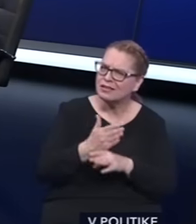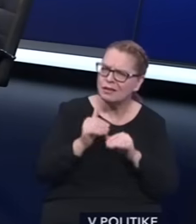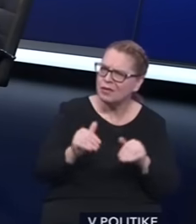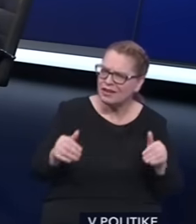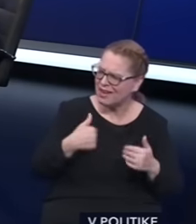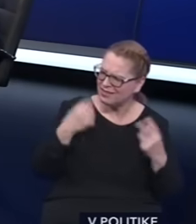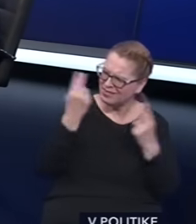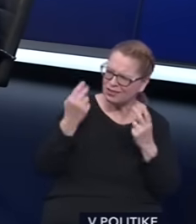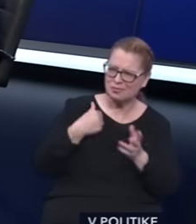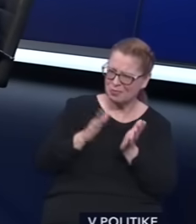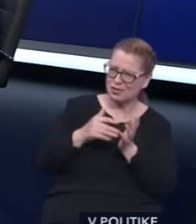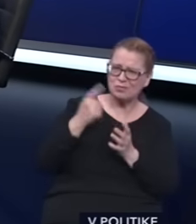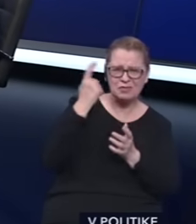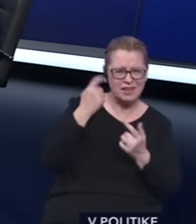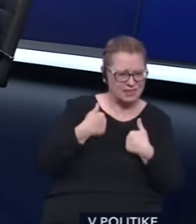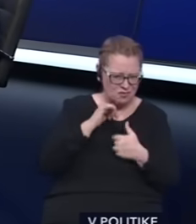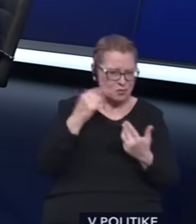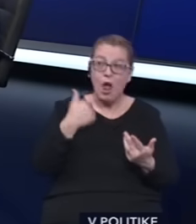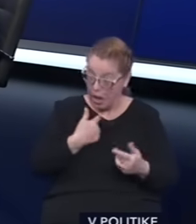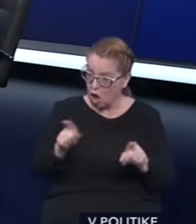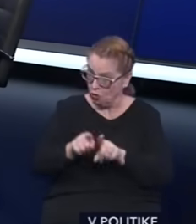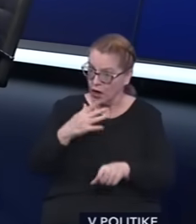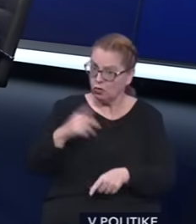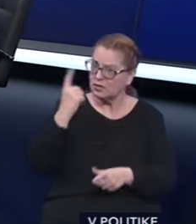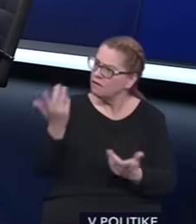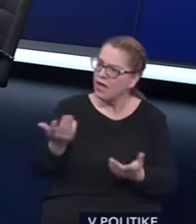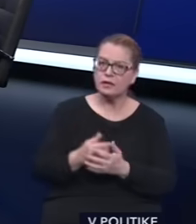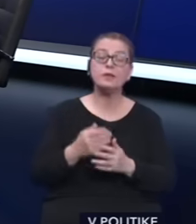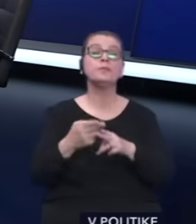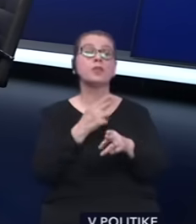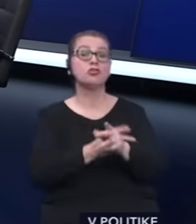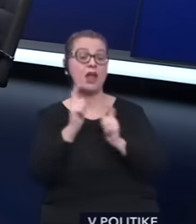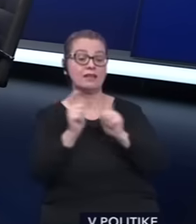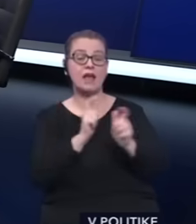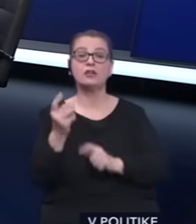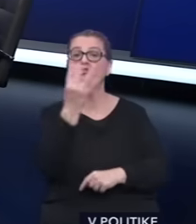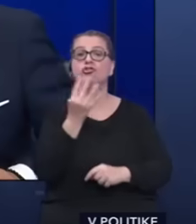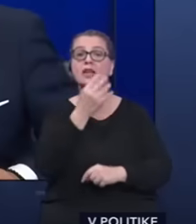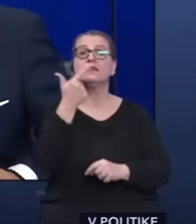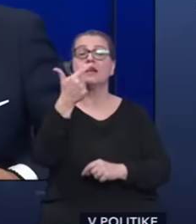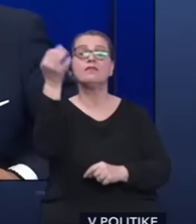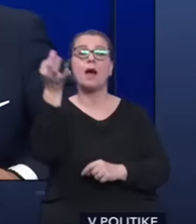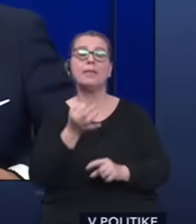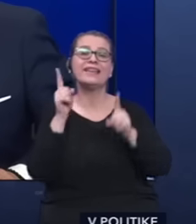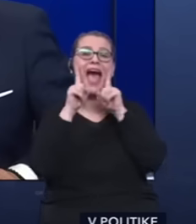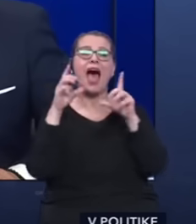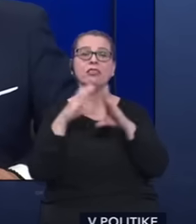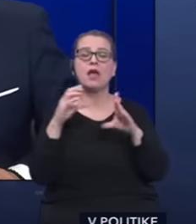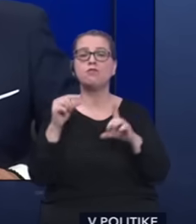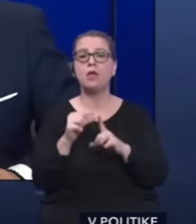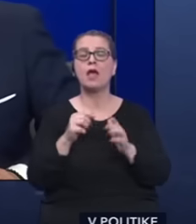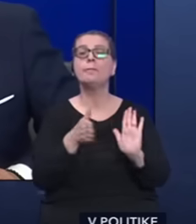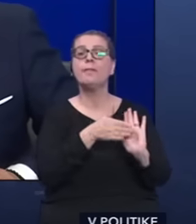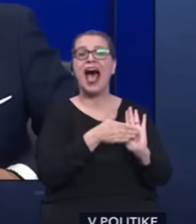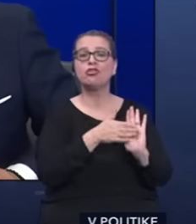ste... Tak ja vám to vysvetlím. Povedzte. Keď sme odovzdávali štát, bolo zadlženie na úrovni 42% HDP.